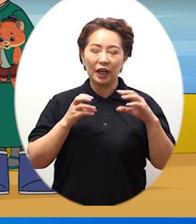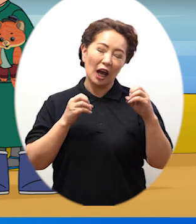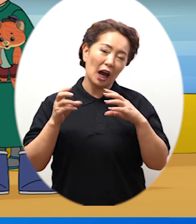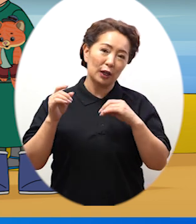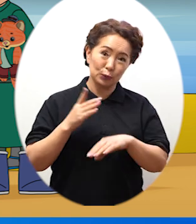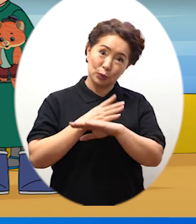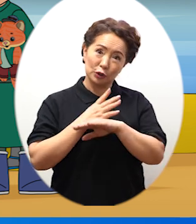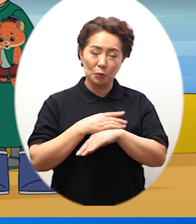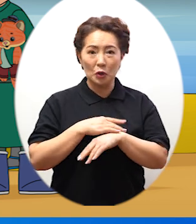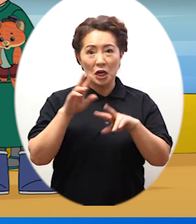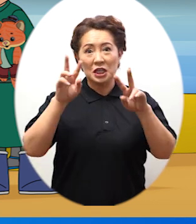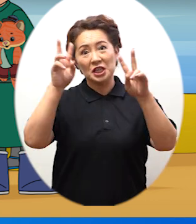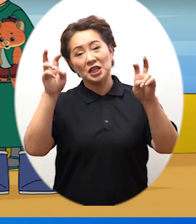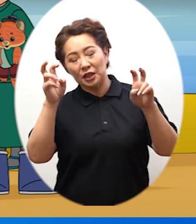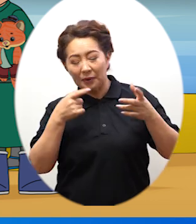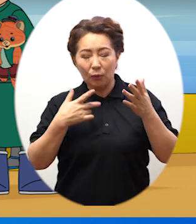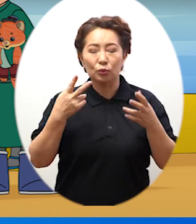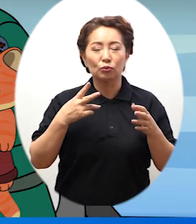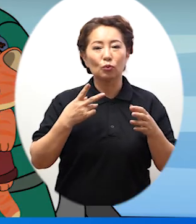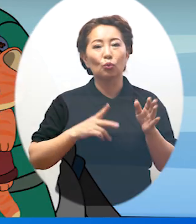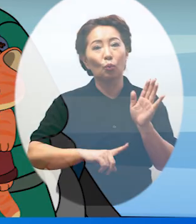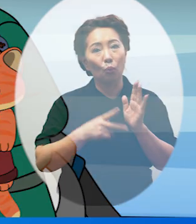ярианы сэдв болонгод үлгэр нь эхэлдэг юм.